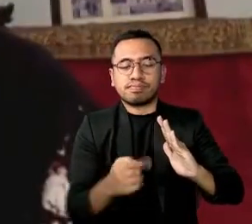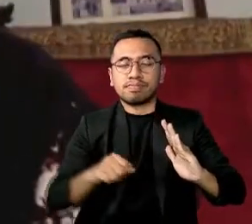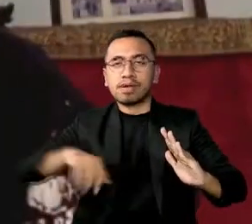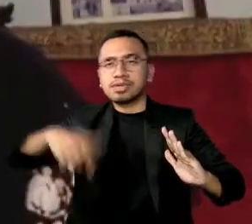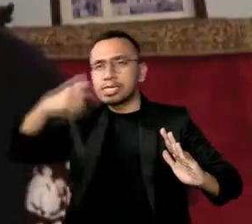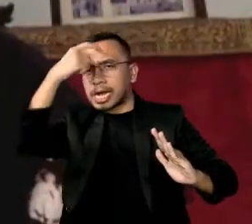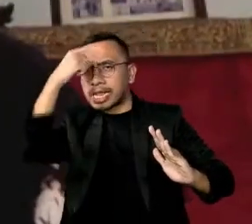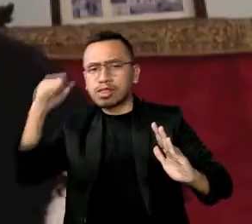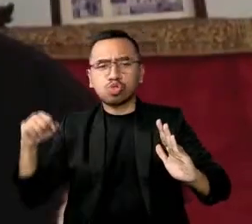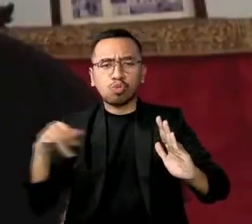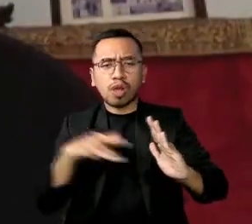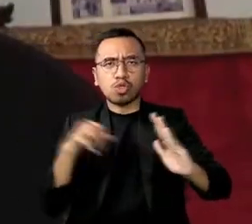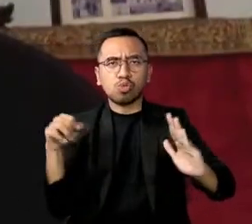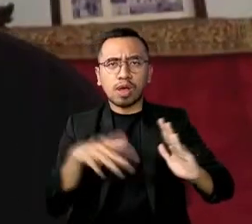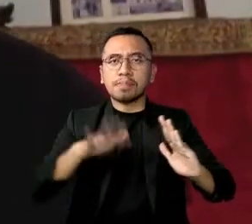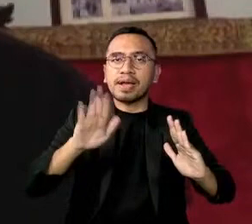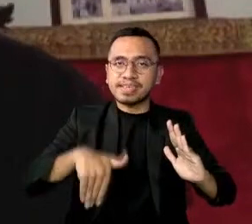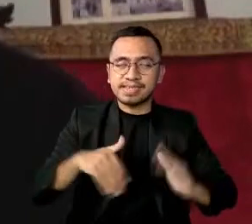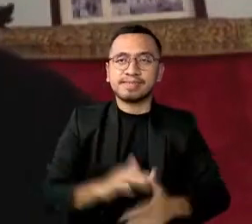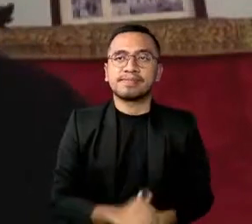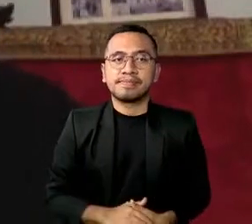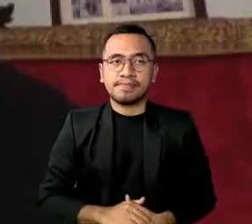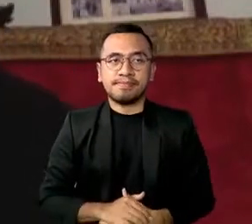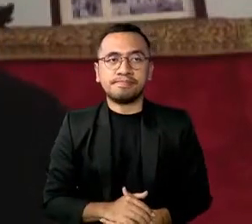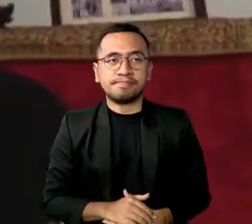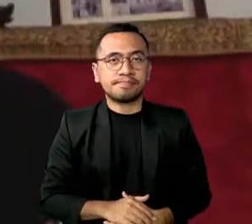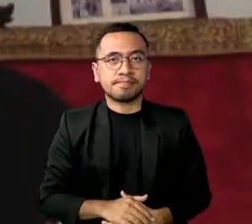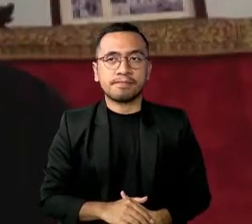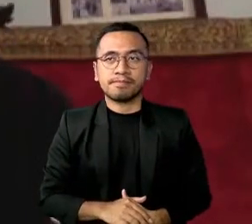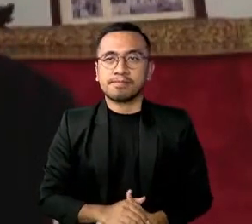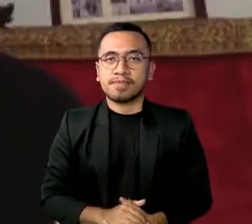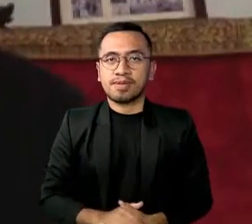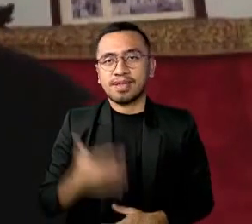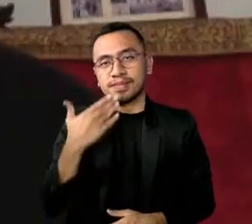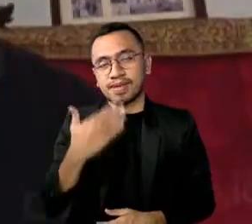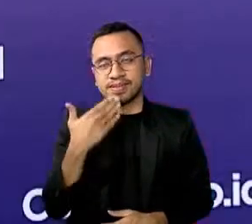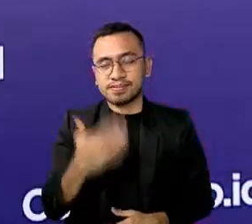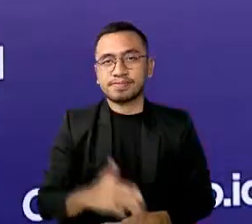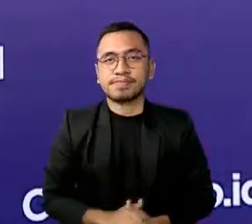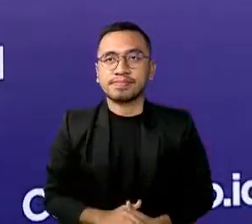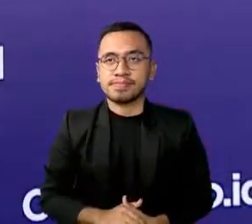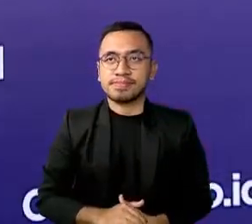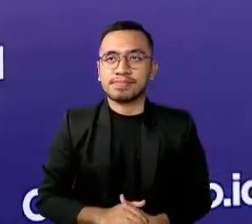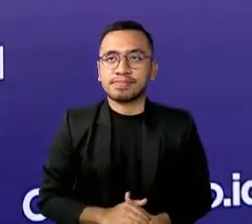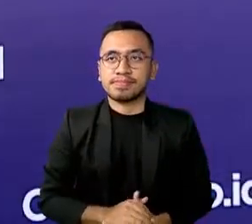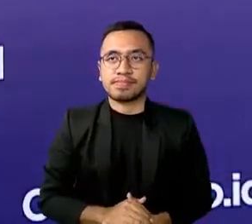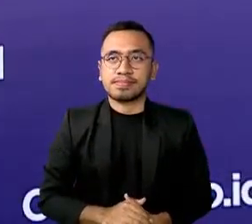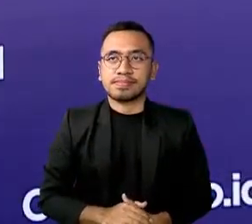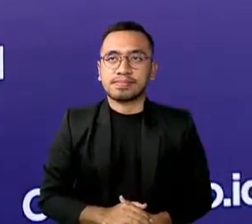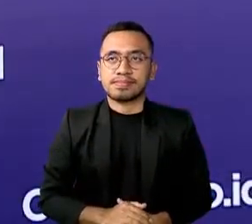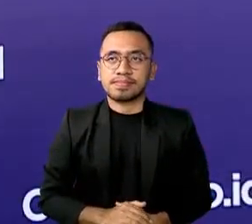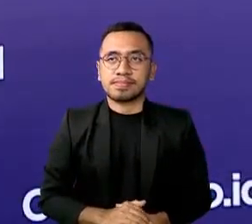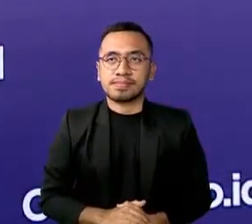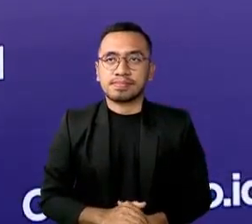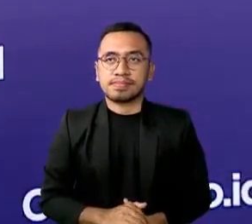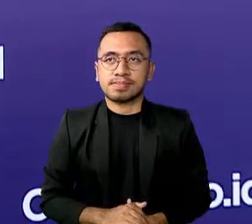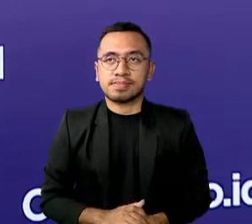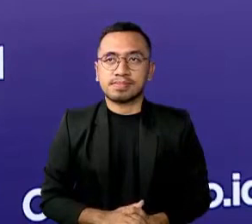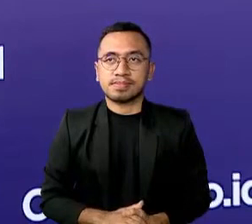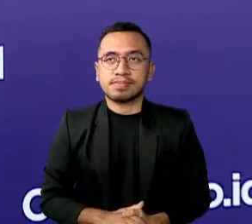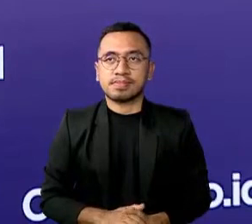dan dibacakan harus berjalan baik-baik Terima kasih Paklek sudah menjawab pertanyaan media dan kami ucapkan